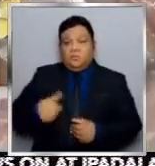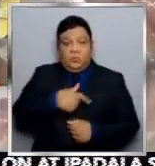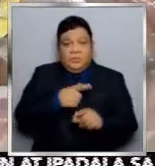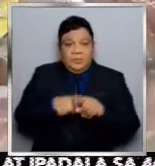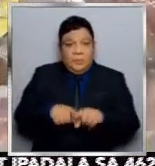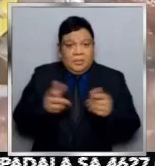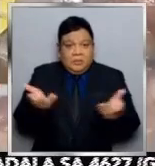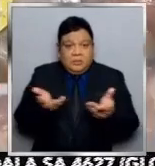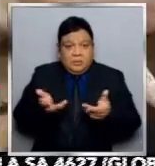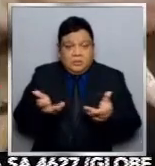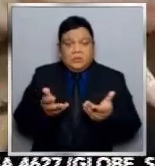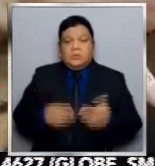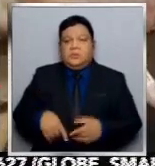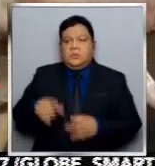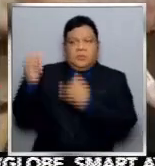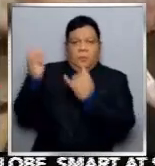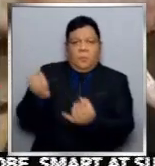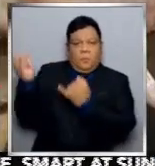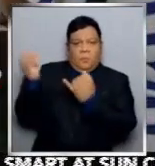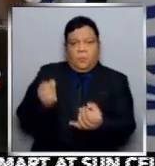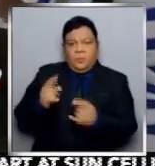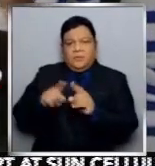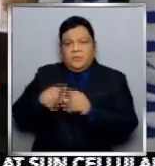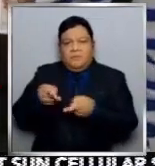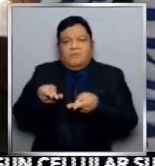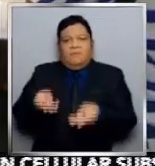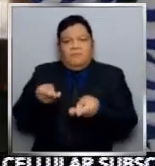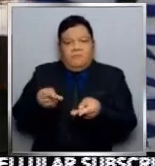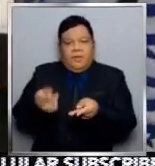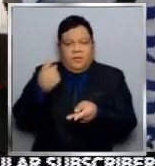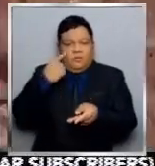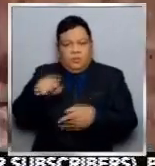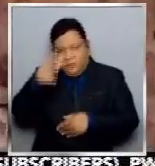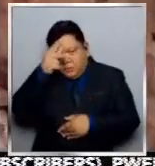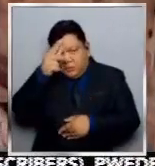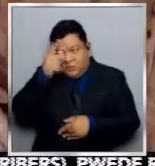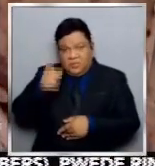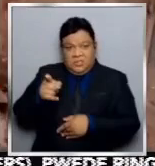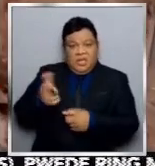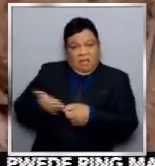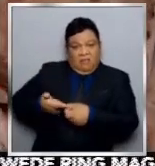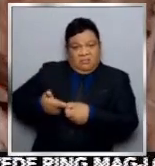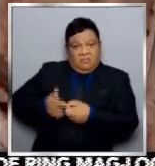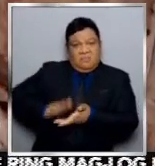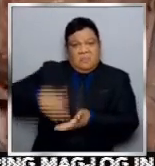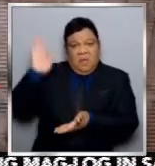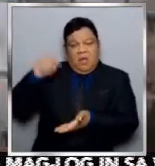mga imported na feed ingredients din eh, di ba? And then mataas ang cost ng fuel that would reflect also doon